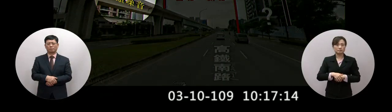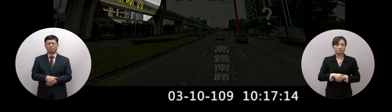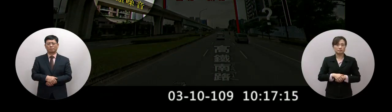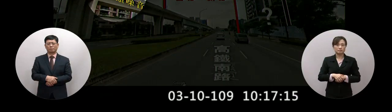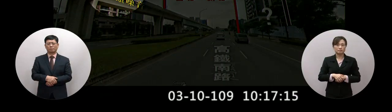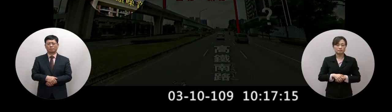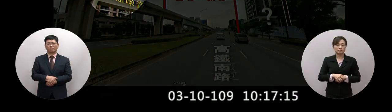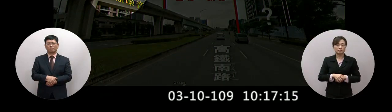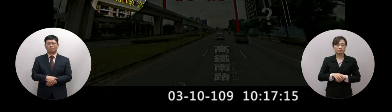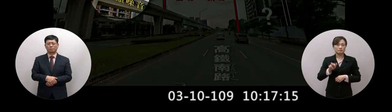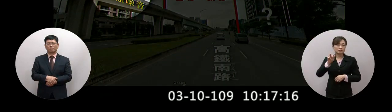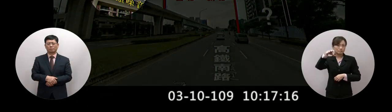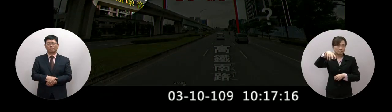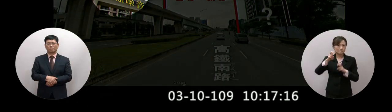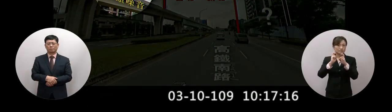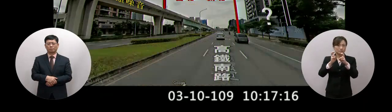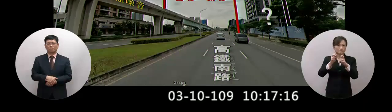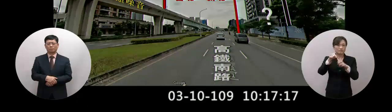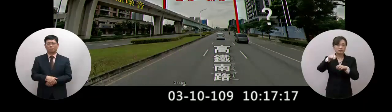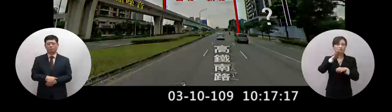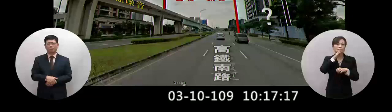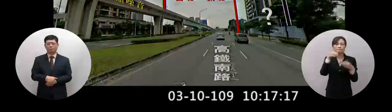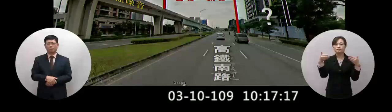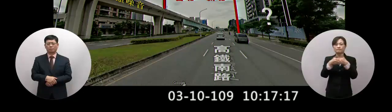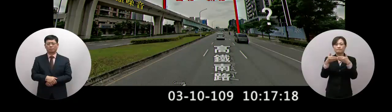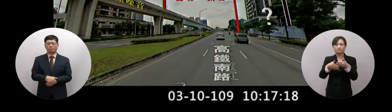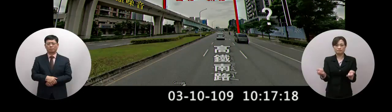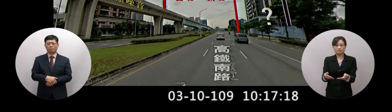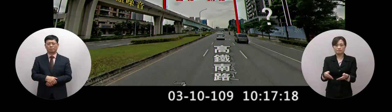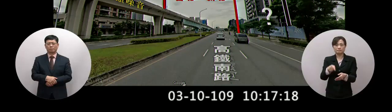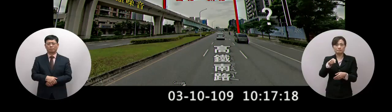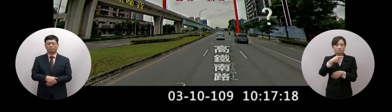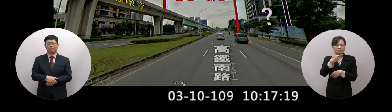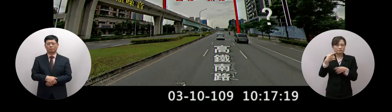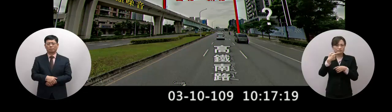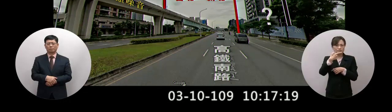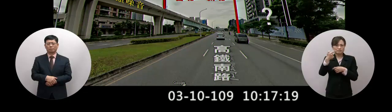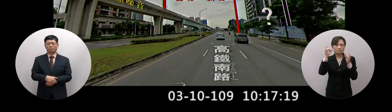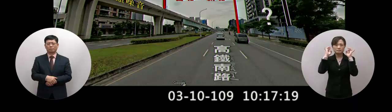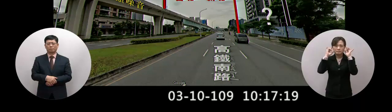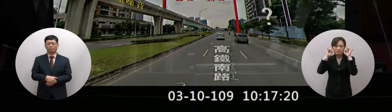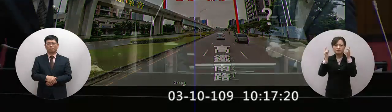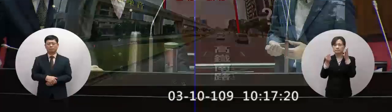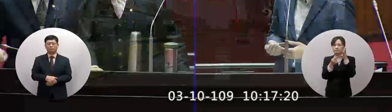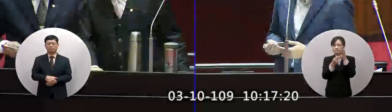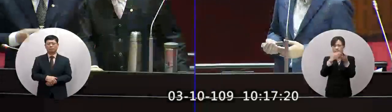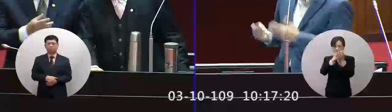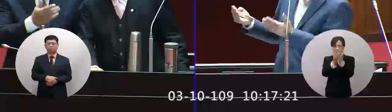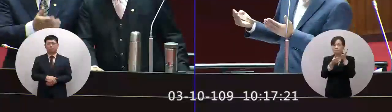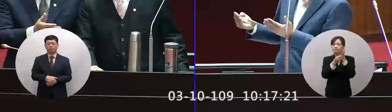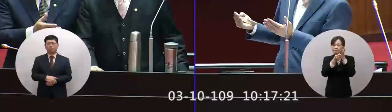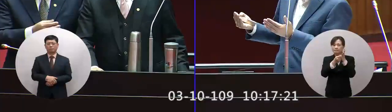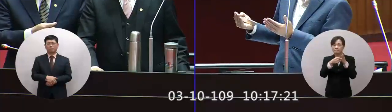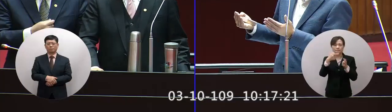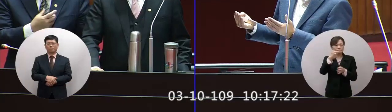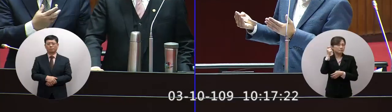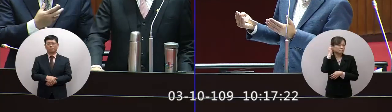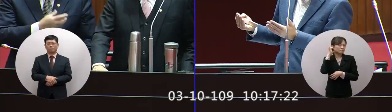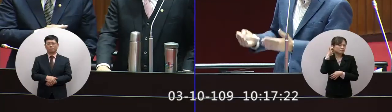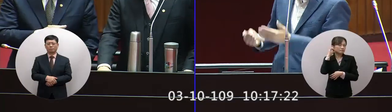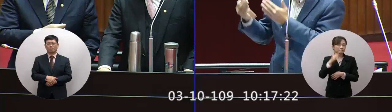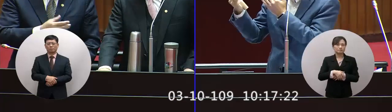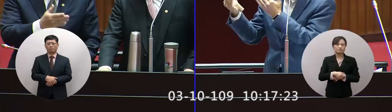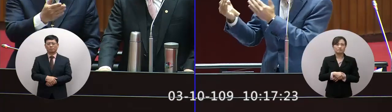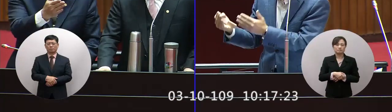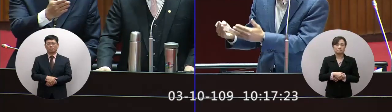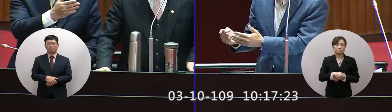机场捷运，因为它是一个交通建设，所以它是最吵的第四类的噪音区，很吵。